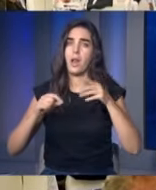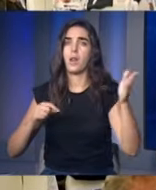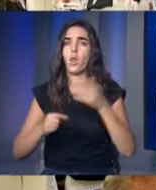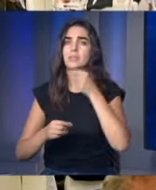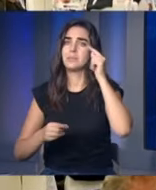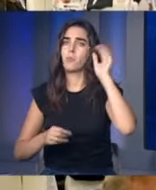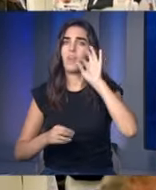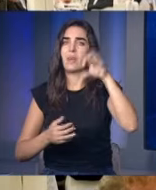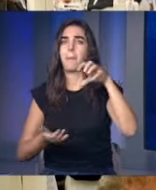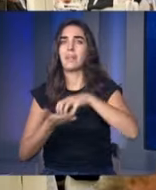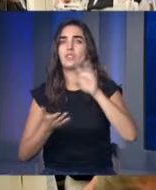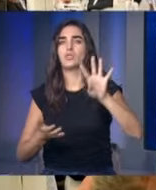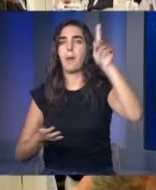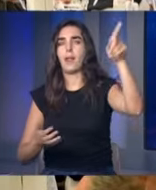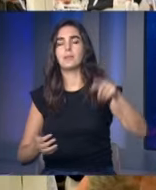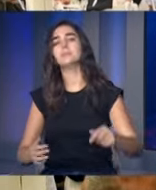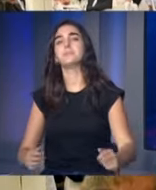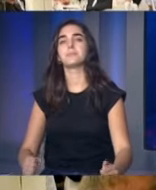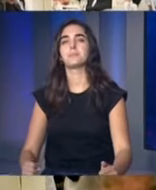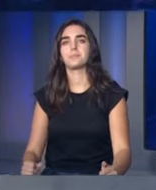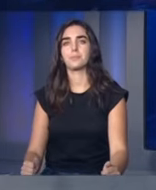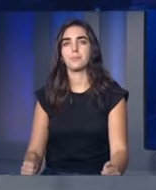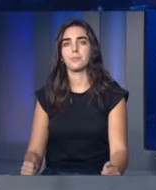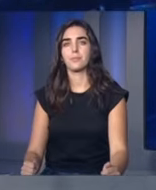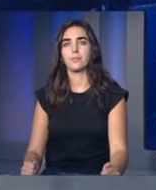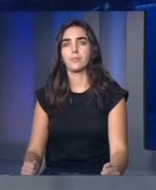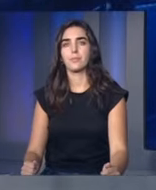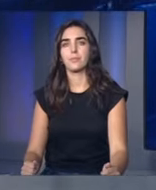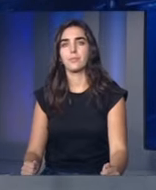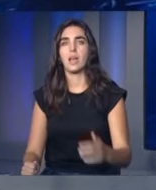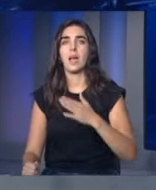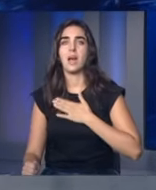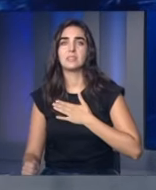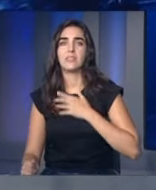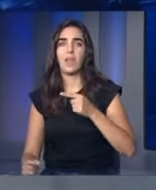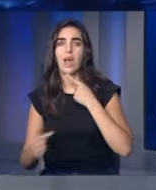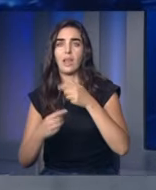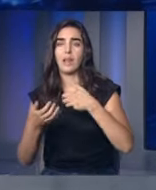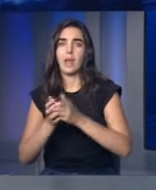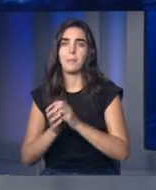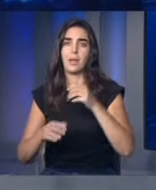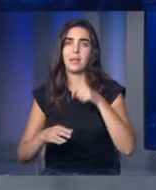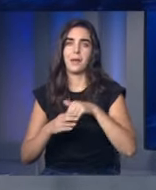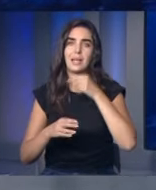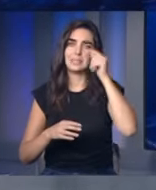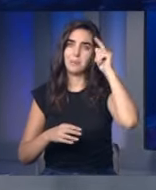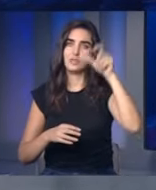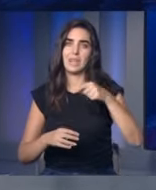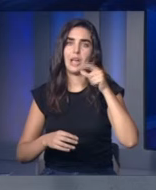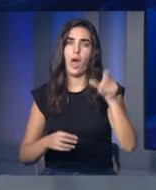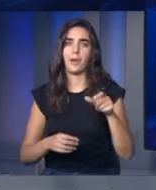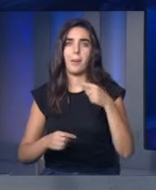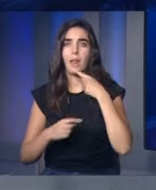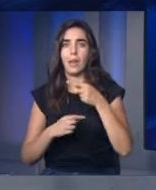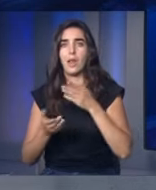عن إنجازات منسقية المتن الشمالي. أسف عضو كتلة التنمية والتحرير النائب هاني قبيسي من أن